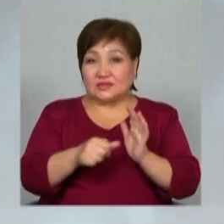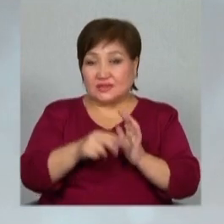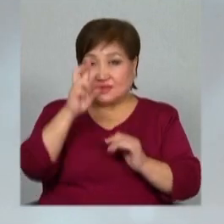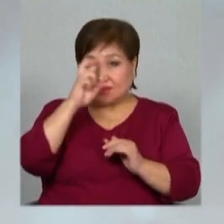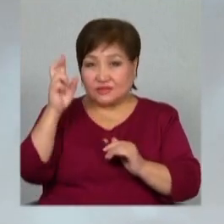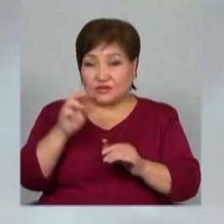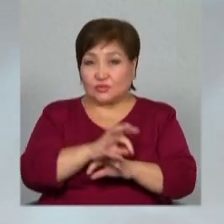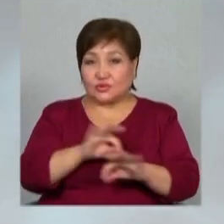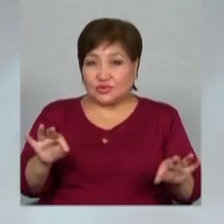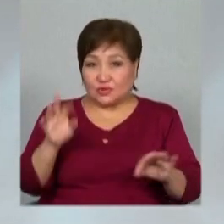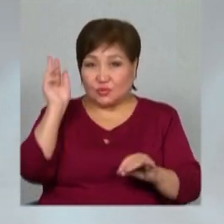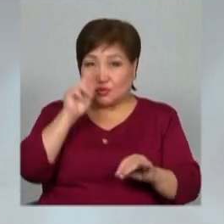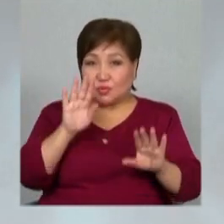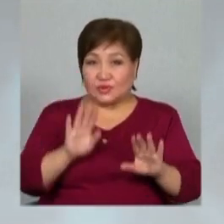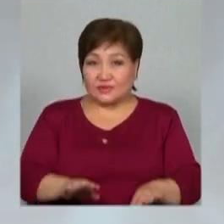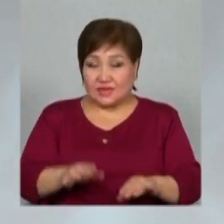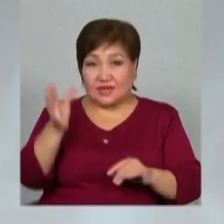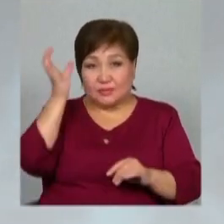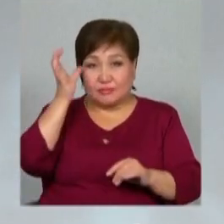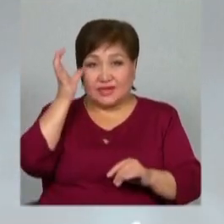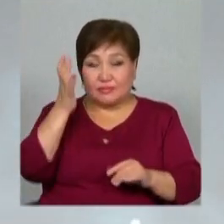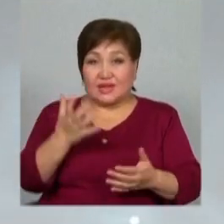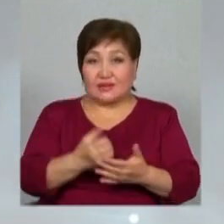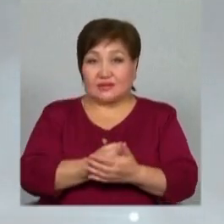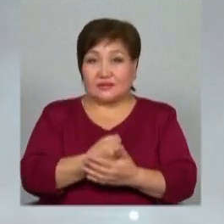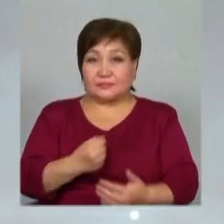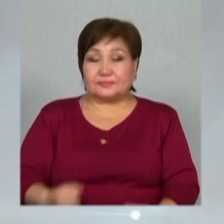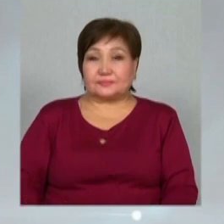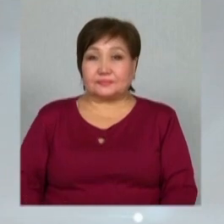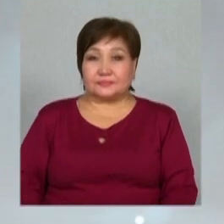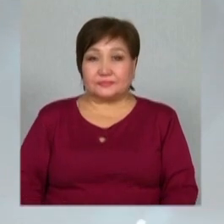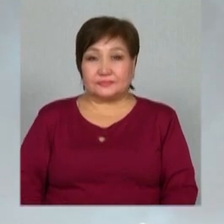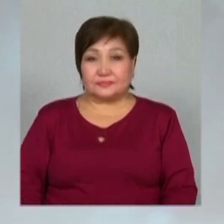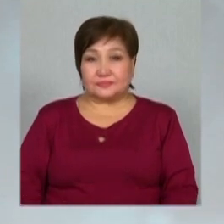оқу орнында білім алған. Жанар Ғаниқызы, Мұрат Тайжан, Алматы телеарнасы.